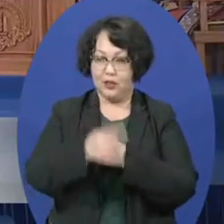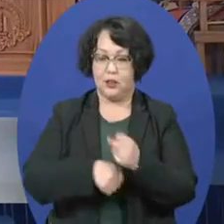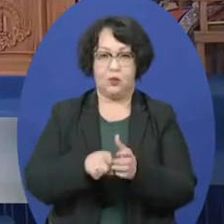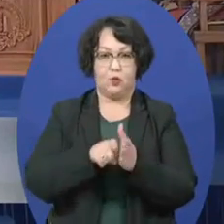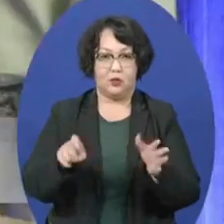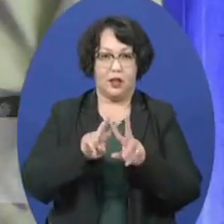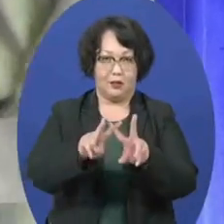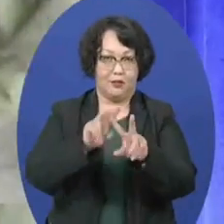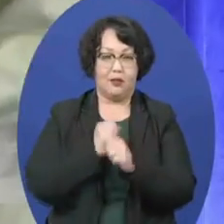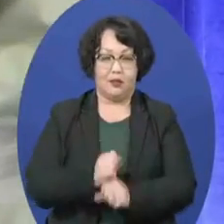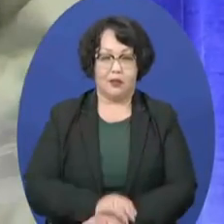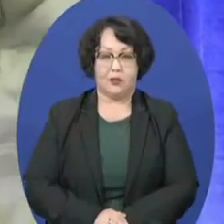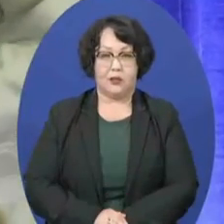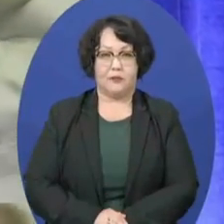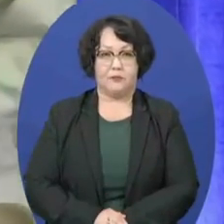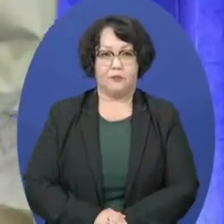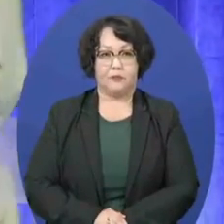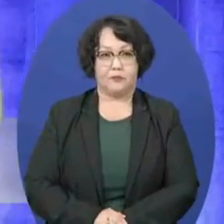хэрэгжүүлэх юм.